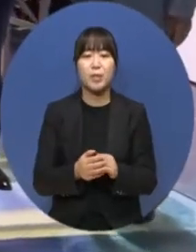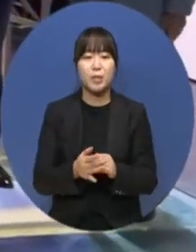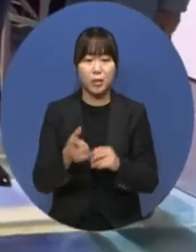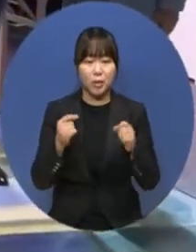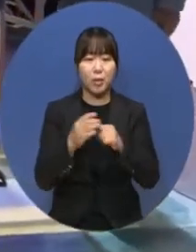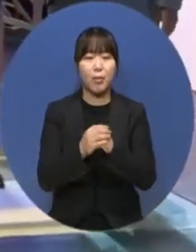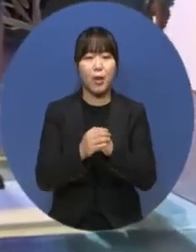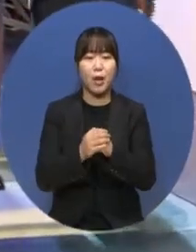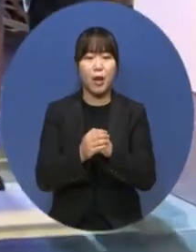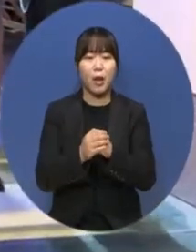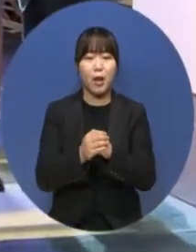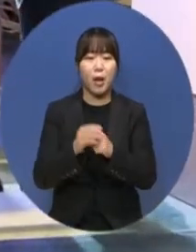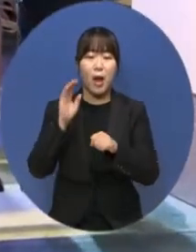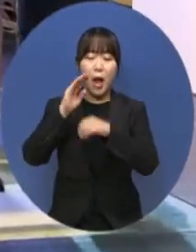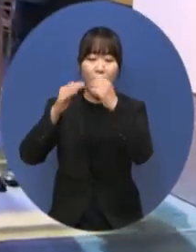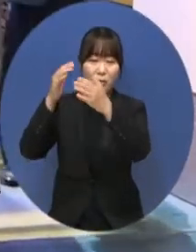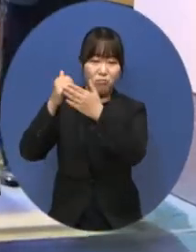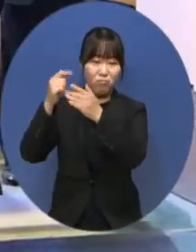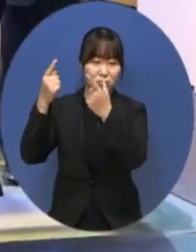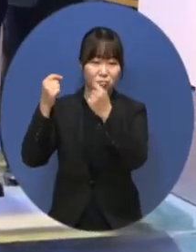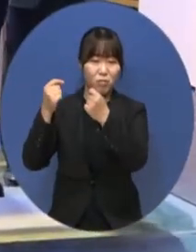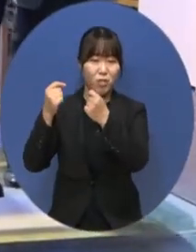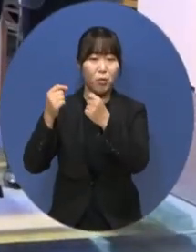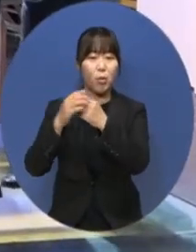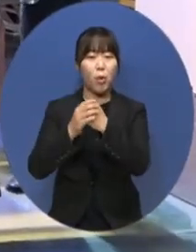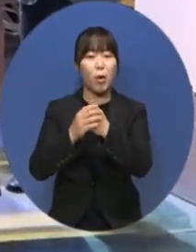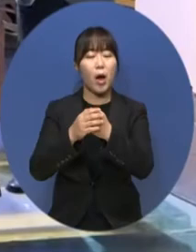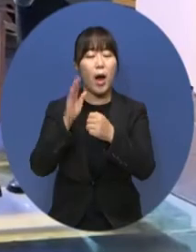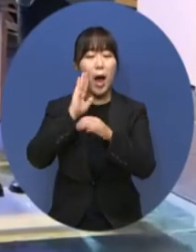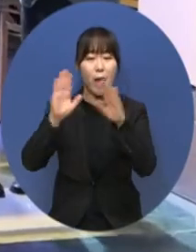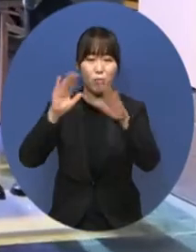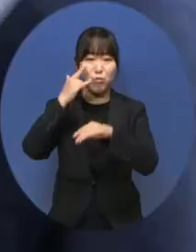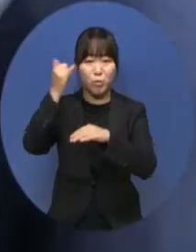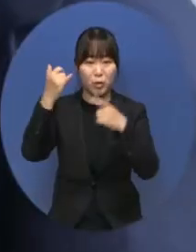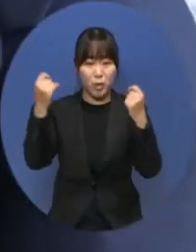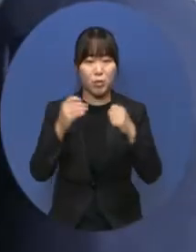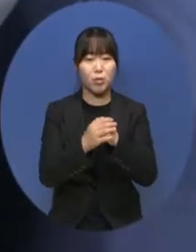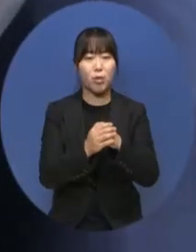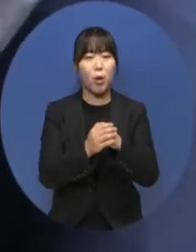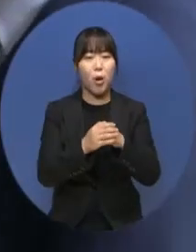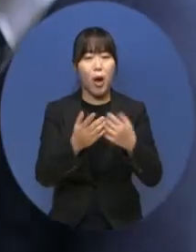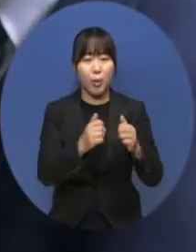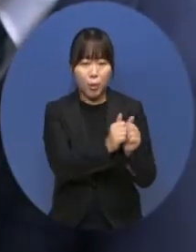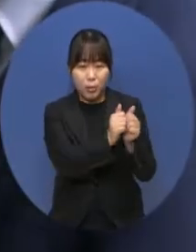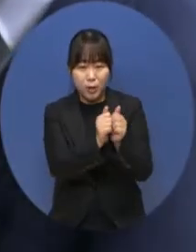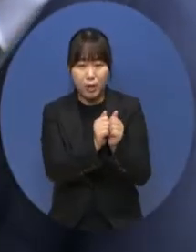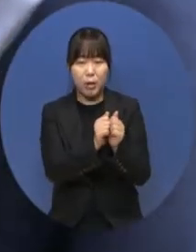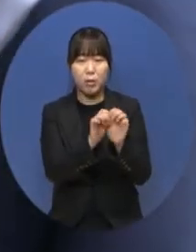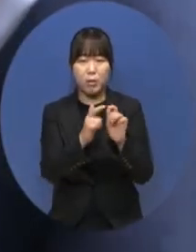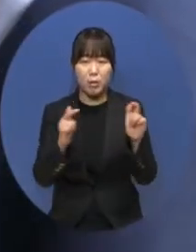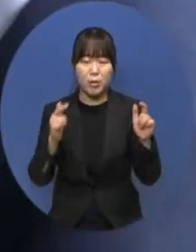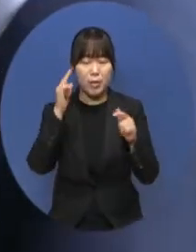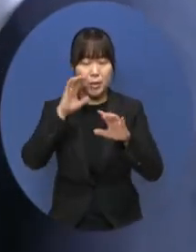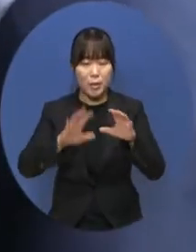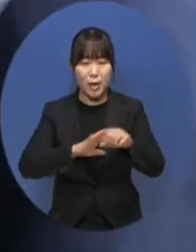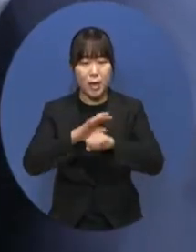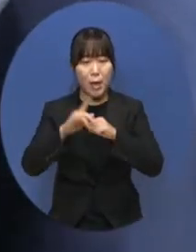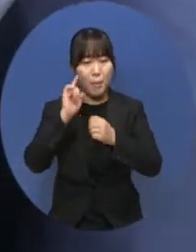신한국가정연합회는 하늘 부모님을 중심으로 공생과 공영, 공의주의 사회를 목표로 세계